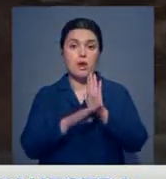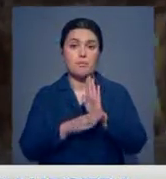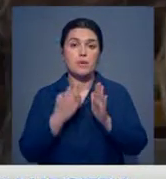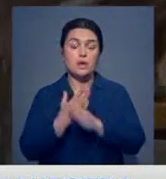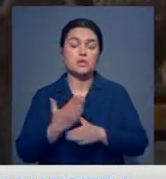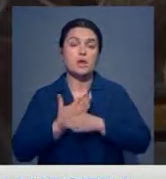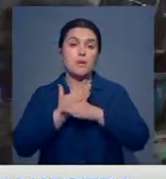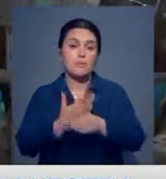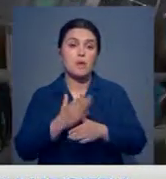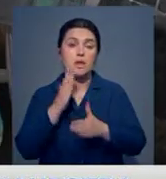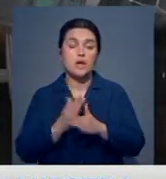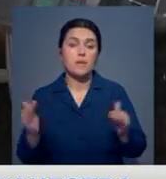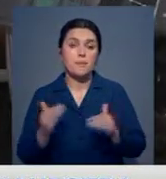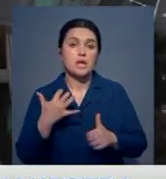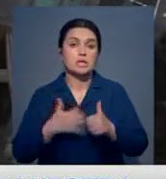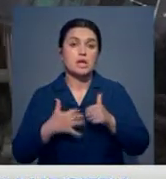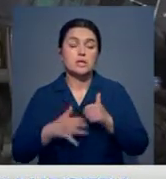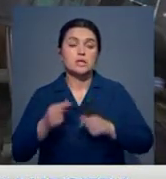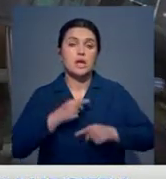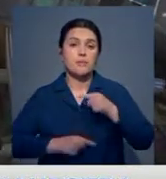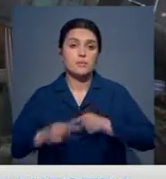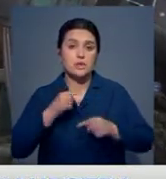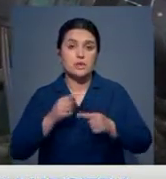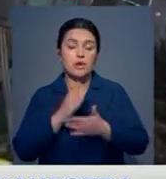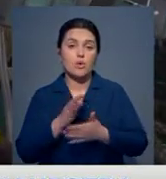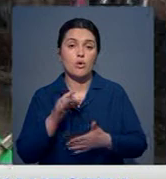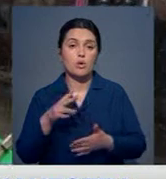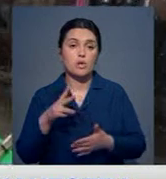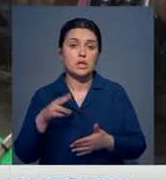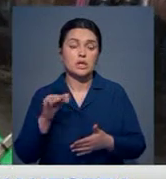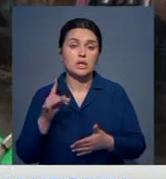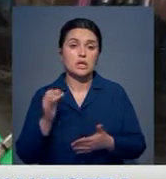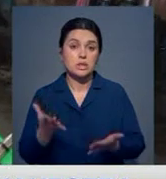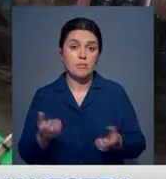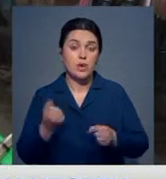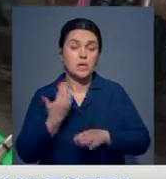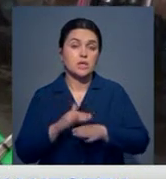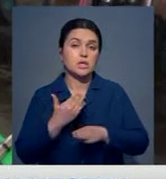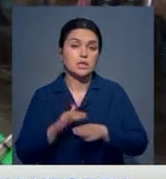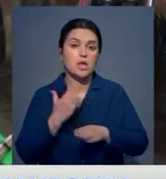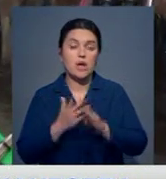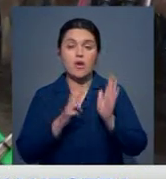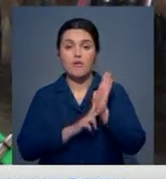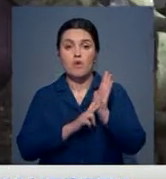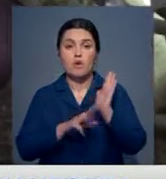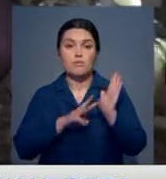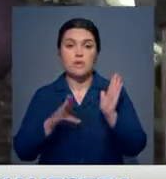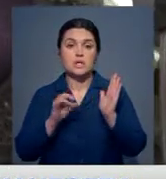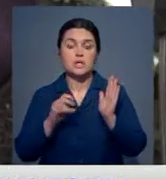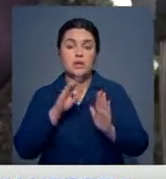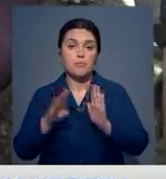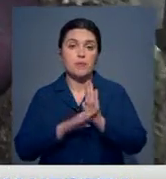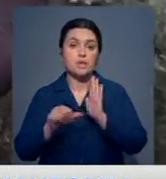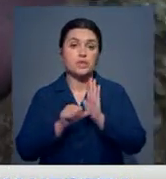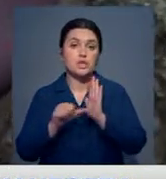и среднего бизнеса в обрабатывающей промышленности «Дамы ОНДРС», где он получил кредит на сумму 80 миллионов тенге под